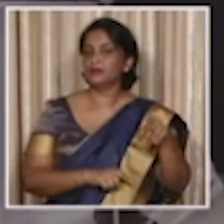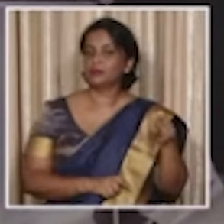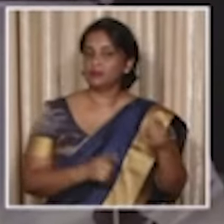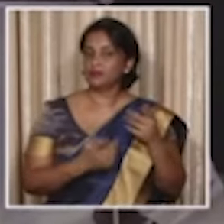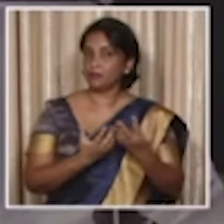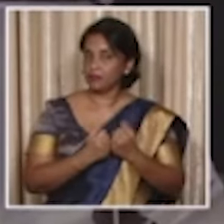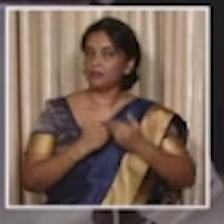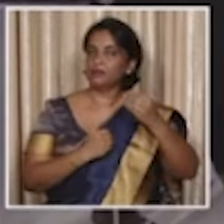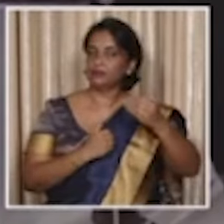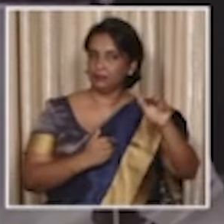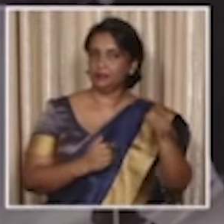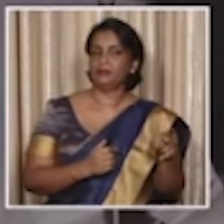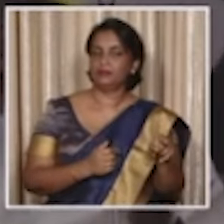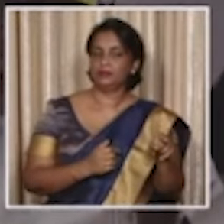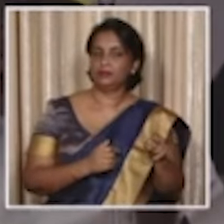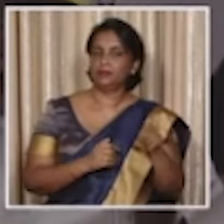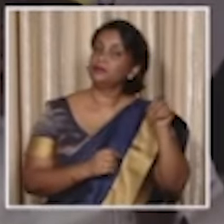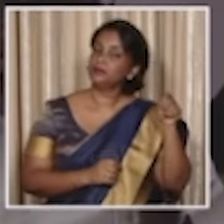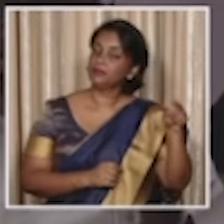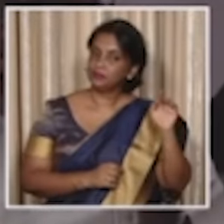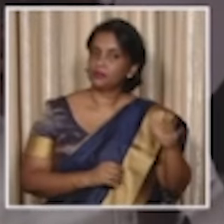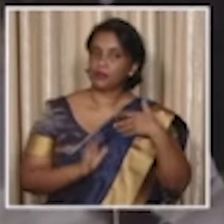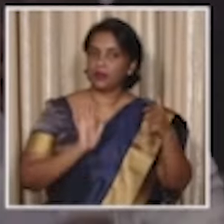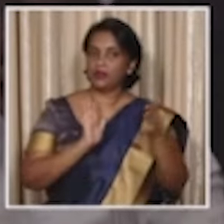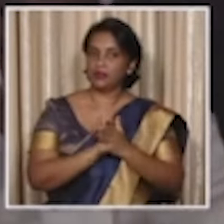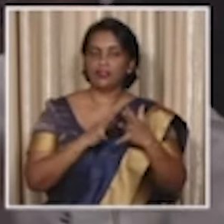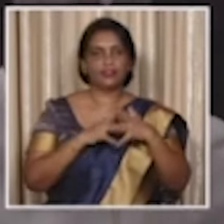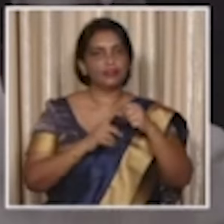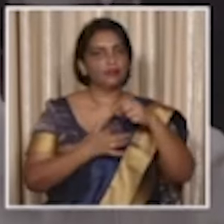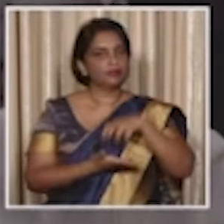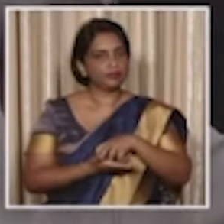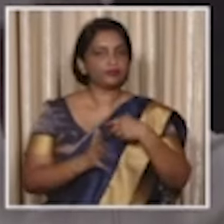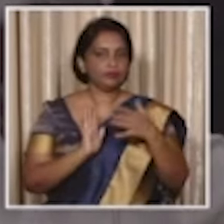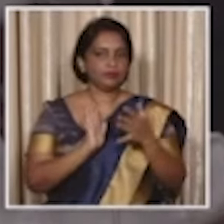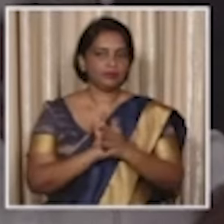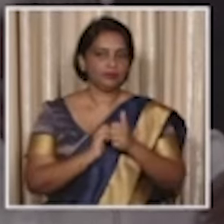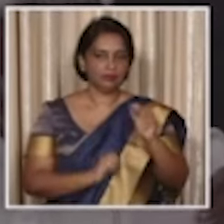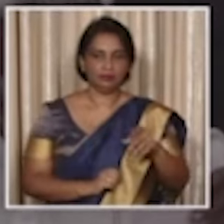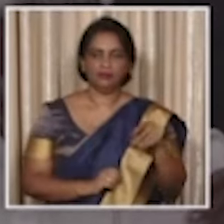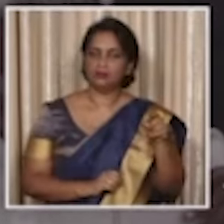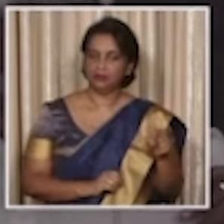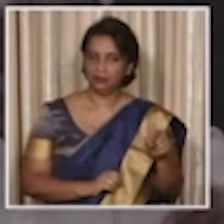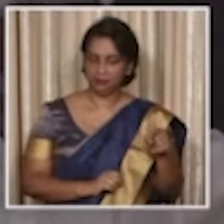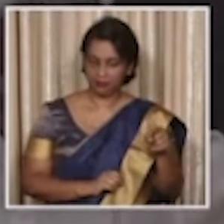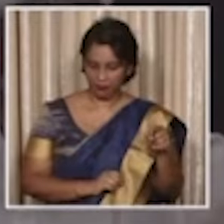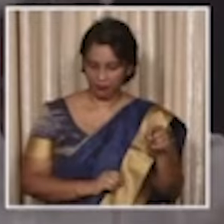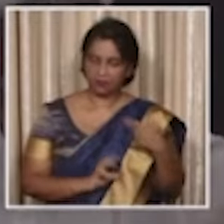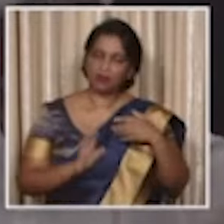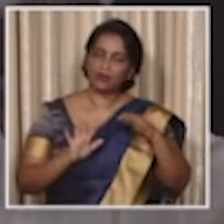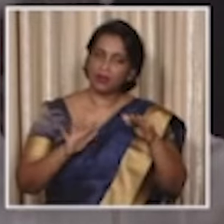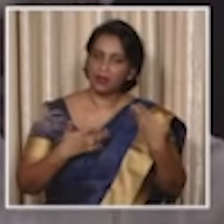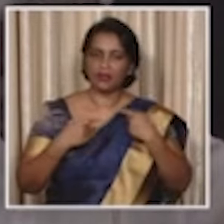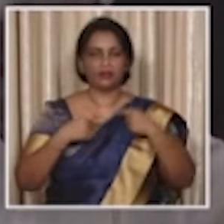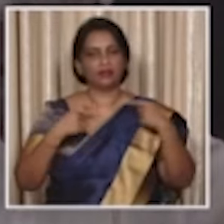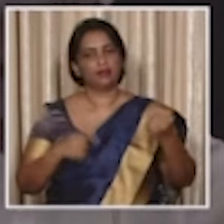අවශ්‍ය ඇත්තේ ඉදිරියට ගෙනිච්චේ. හැබැයි එතුමා මාත් සමග බස්නාහිර පළාත් සභාවේකට හිටියා. ඉතින් කොයි ආකාරයෙන්